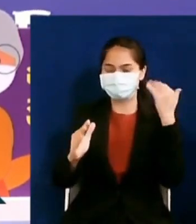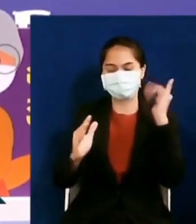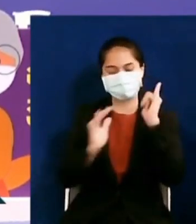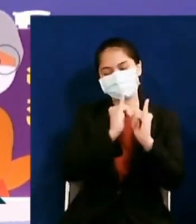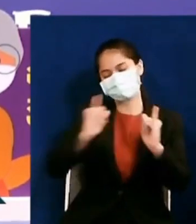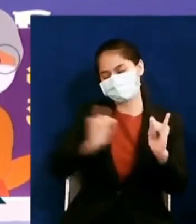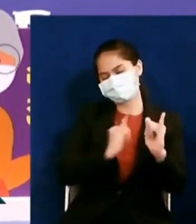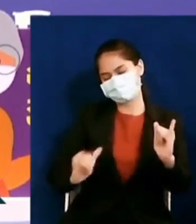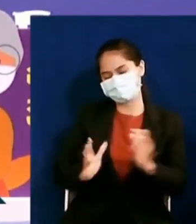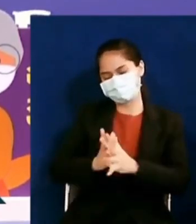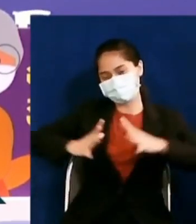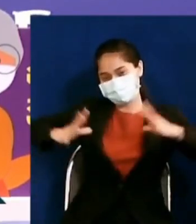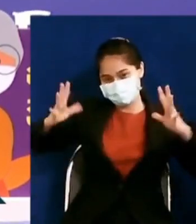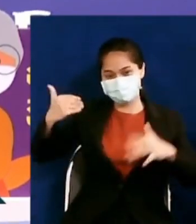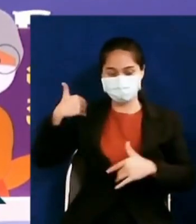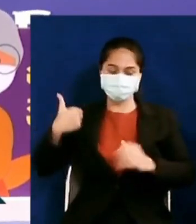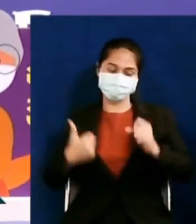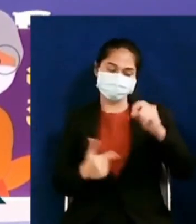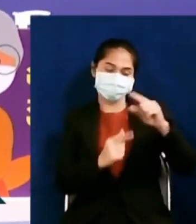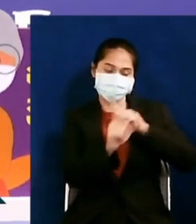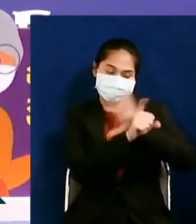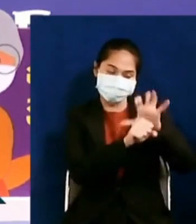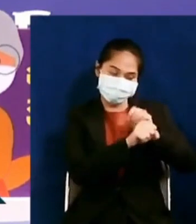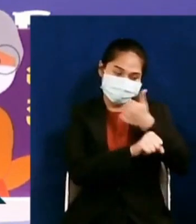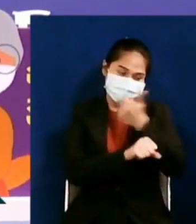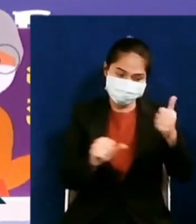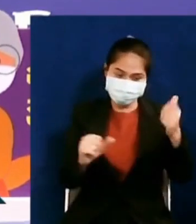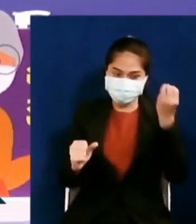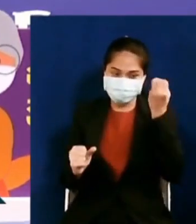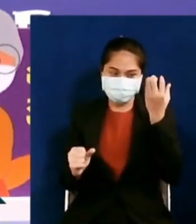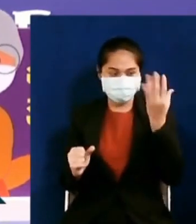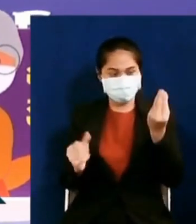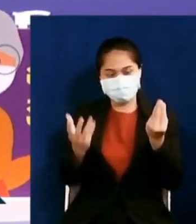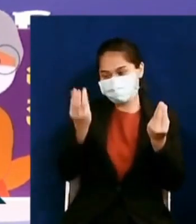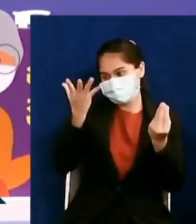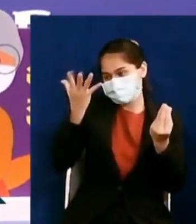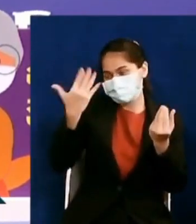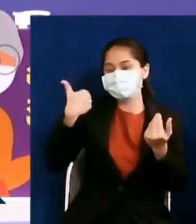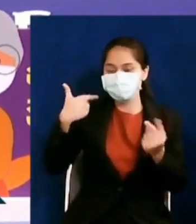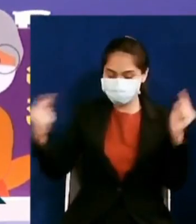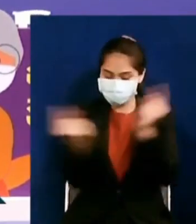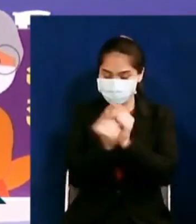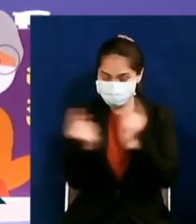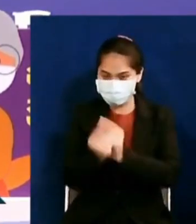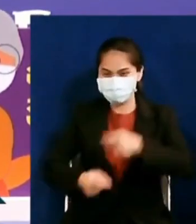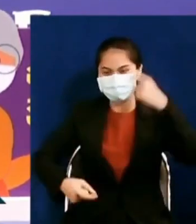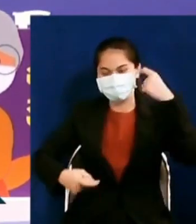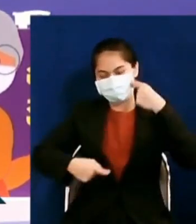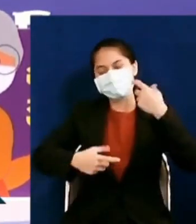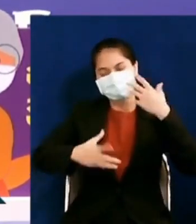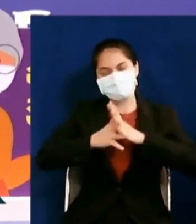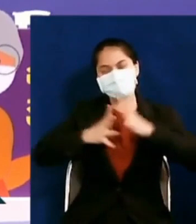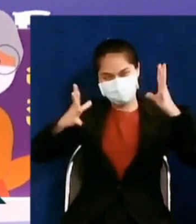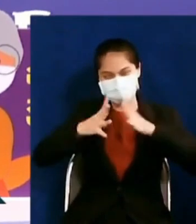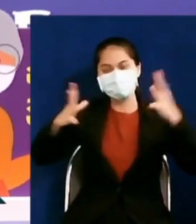อนไม่เจอ เนื่องจากว่ามีสถาบันแห่งหนึ่งเนี่ยรายงานเรื่องนี้เข้าไปแต่หากอ่านรายละเอียดเขาไม่ได้บอกแบบนั้นนะค